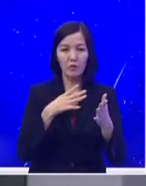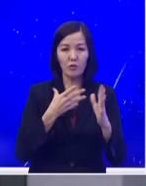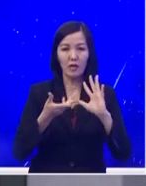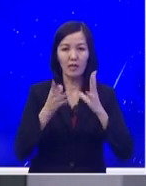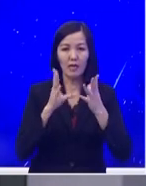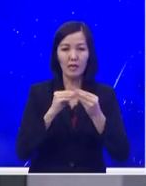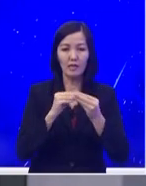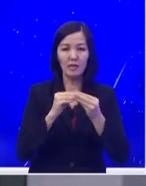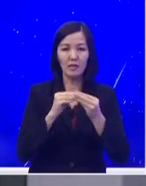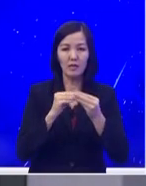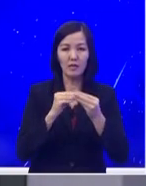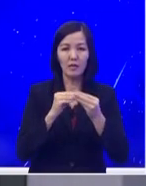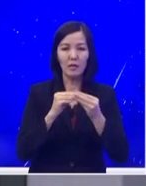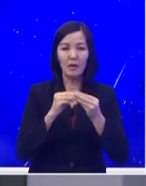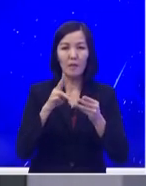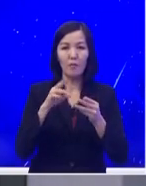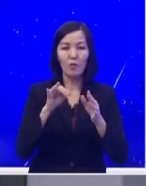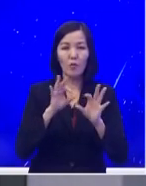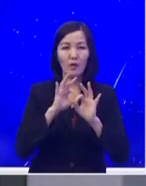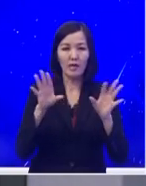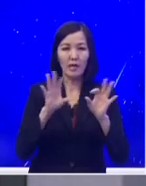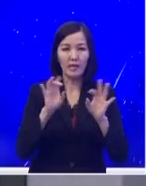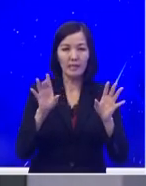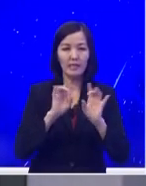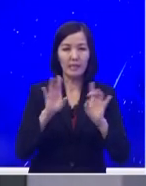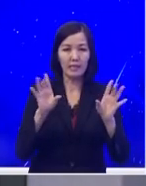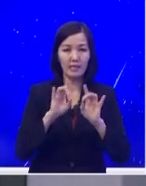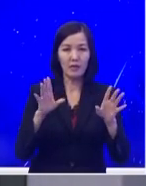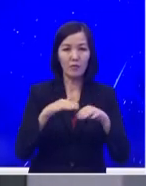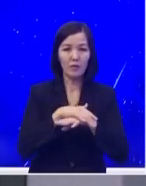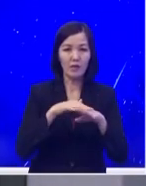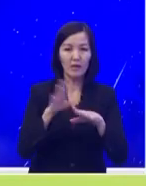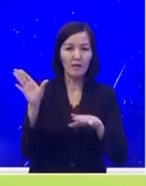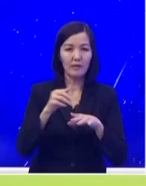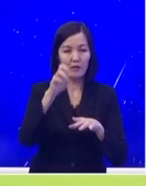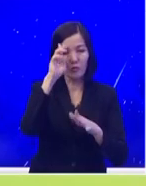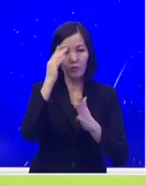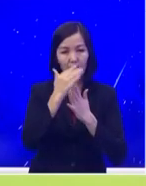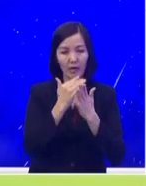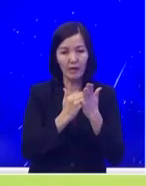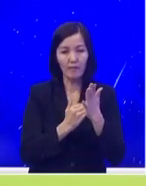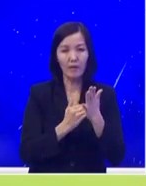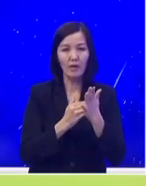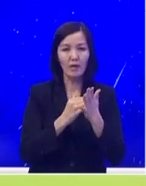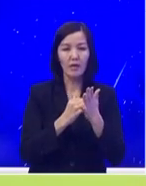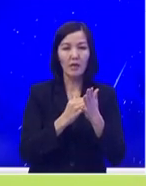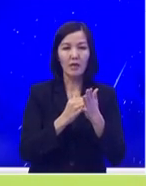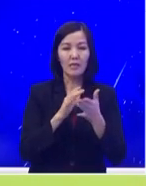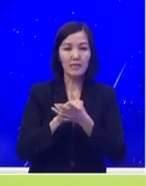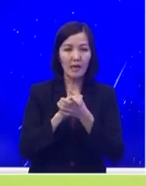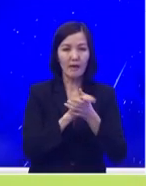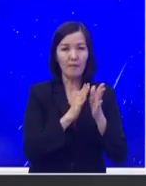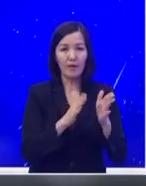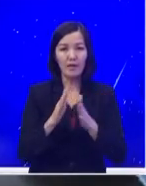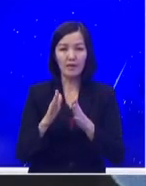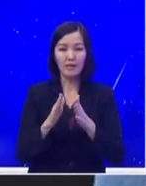аналитических рейтингах именно по разъяснению, по доведению до населения всех государственных программ, по сохранению стабильности. И